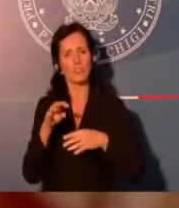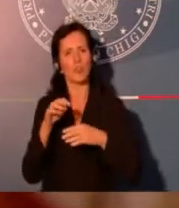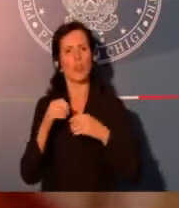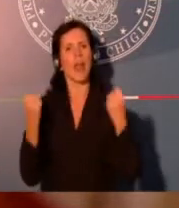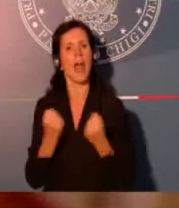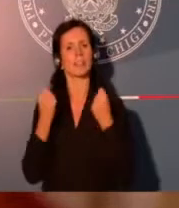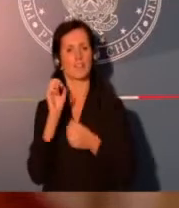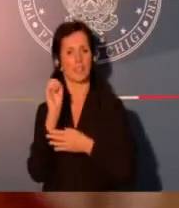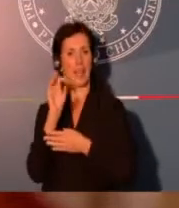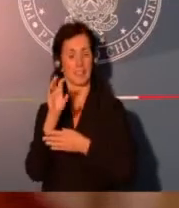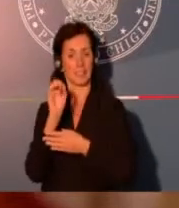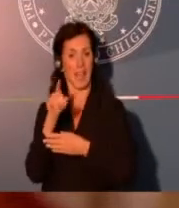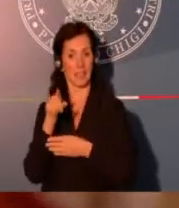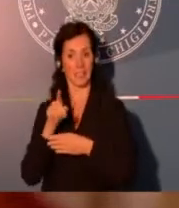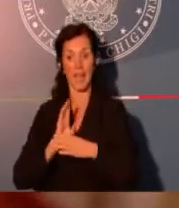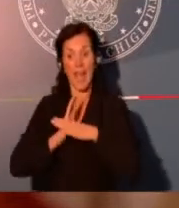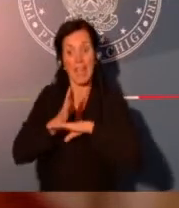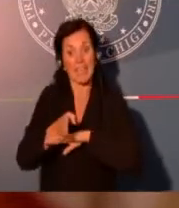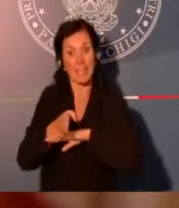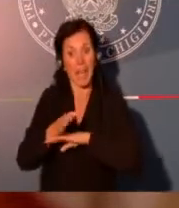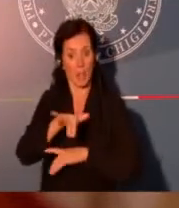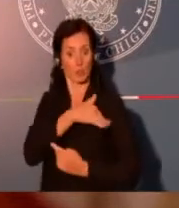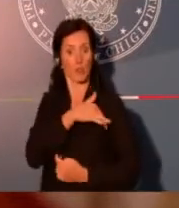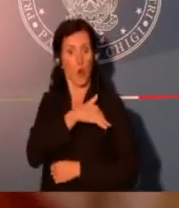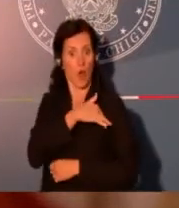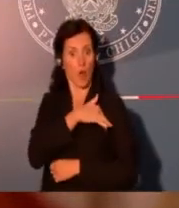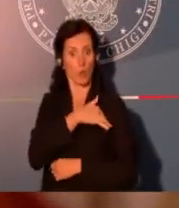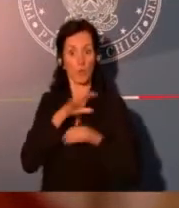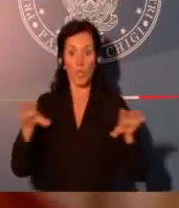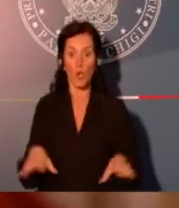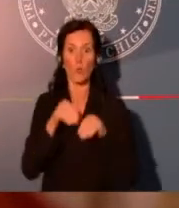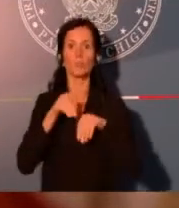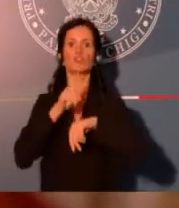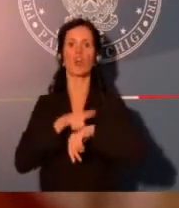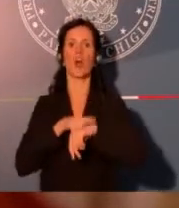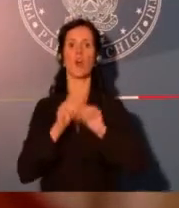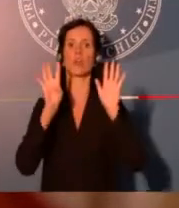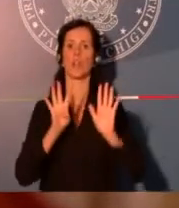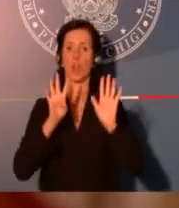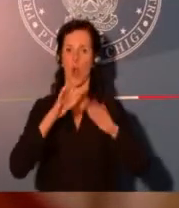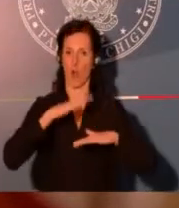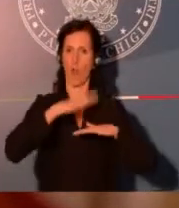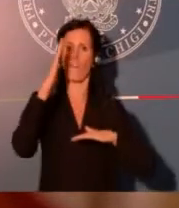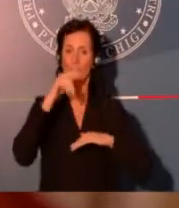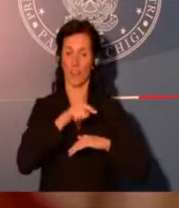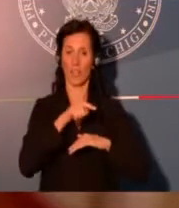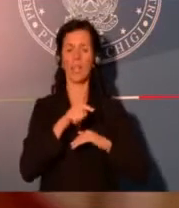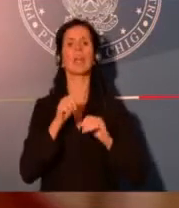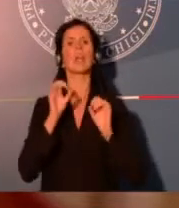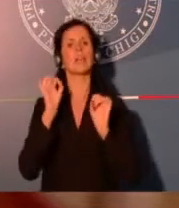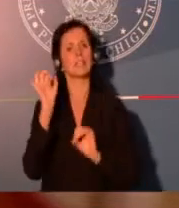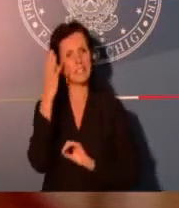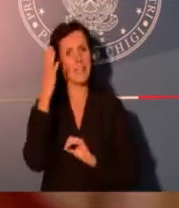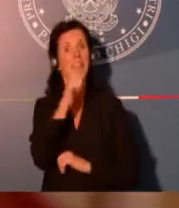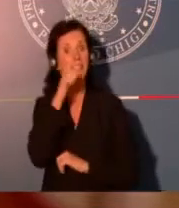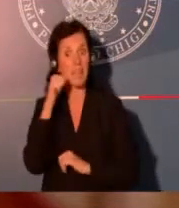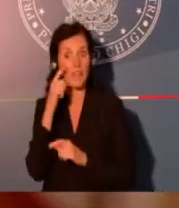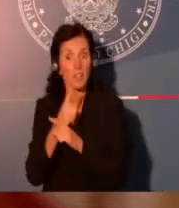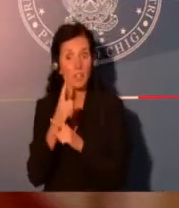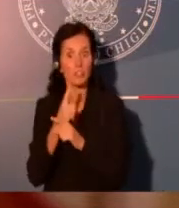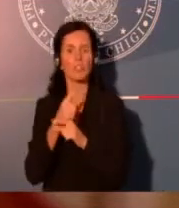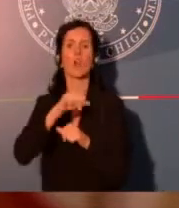con ingresso degli alunni a partire dalle ore 9 e se possibile anche con turni pomeridiani.